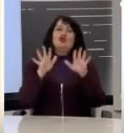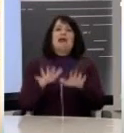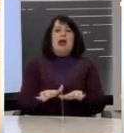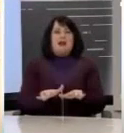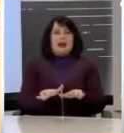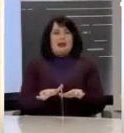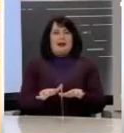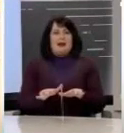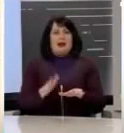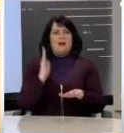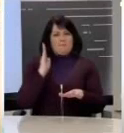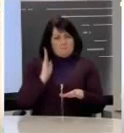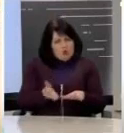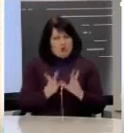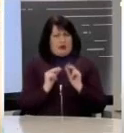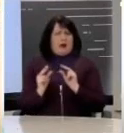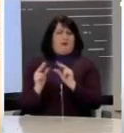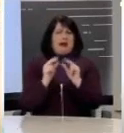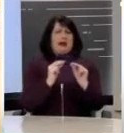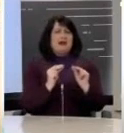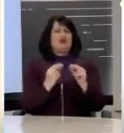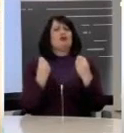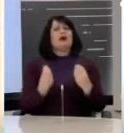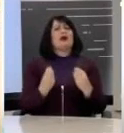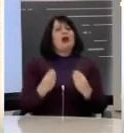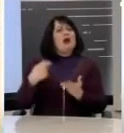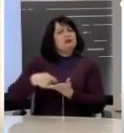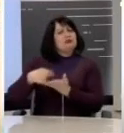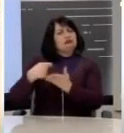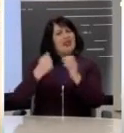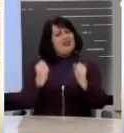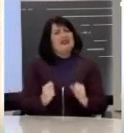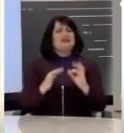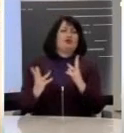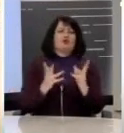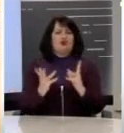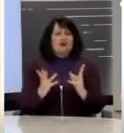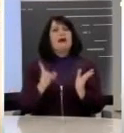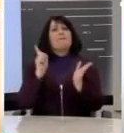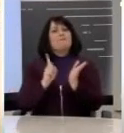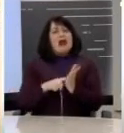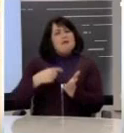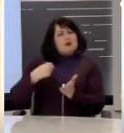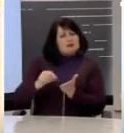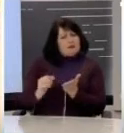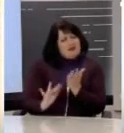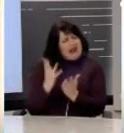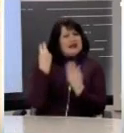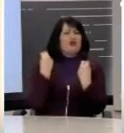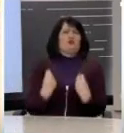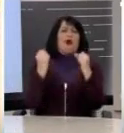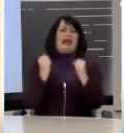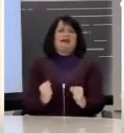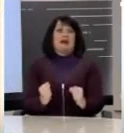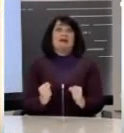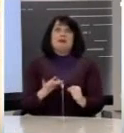ανεργίας. Μπορούμε να συζητήσουμε, αν θέλετε, για το πόσο καλά αμοιβόμενες είναι οι θέσεις και αν πρέπει να βελτιωθεί η ποιότητα των θέσεων, αλλά